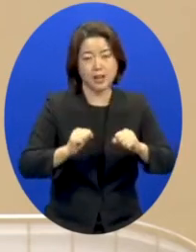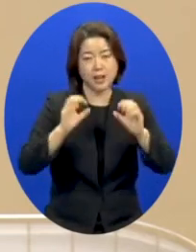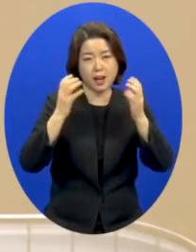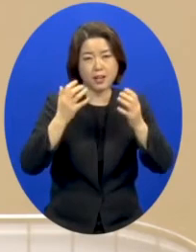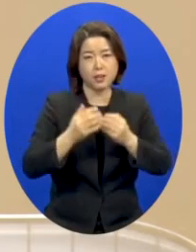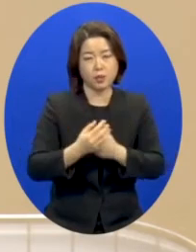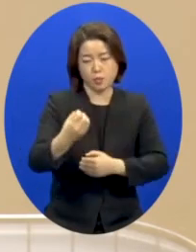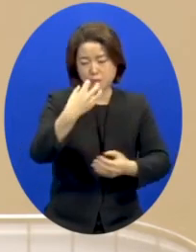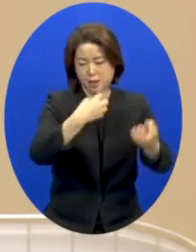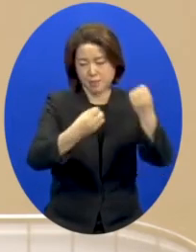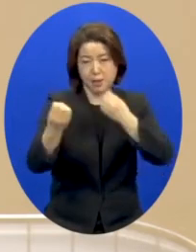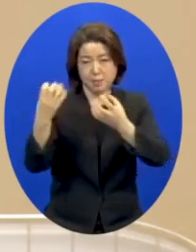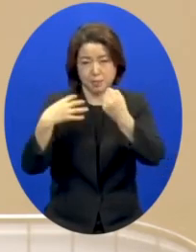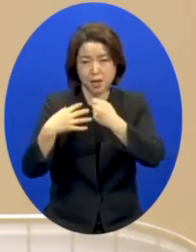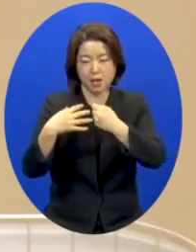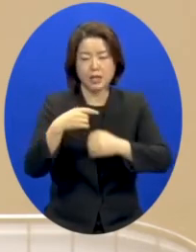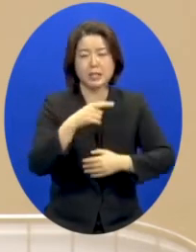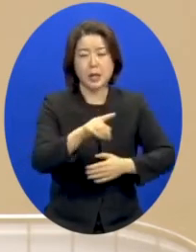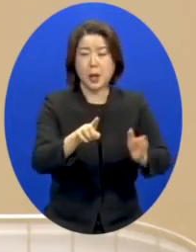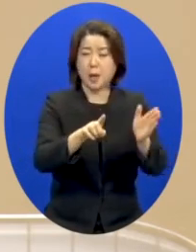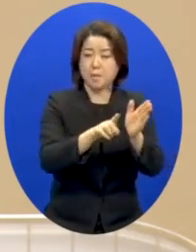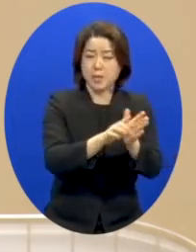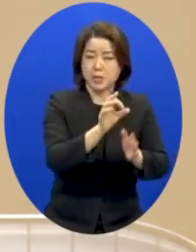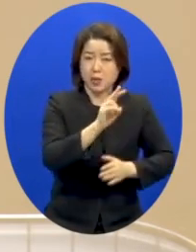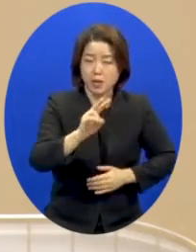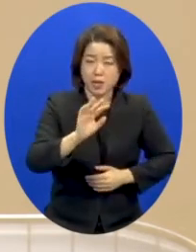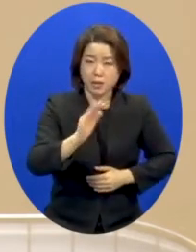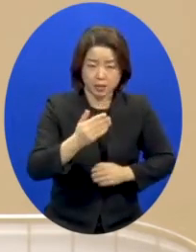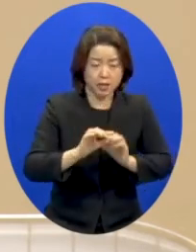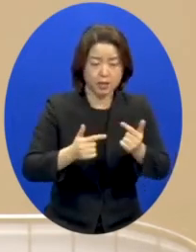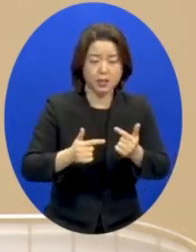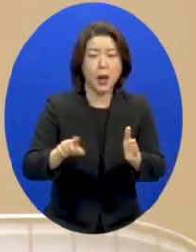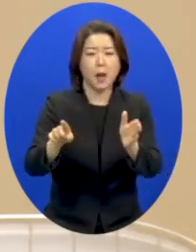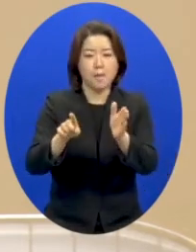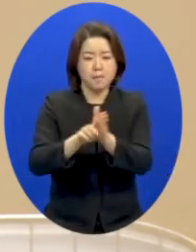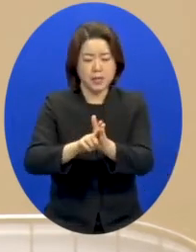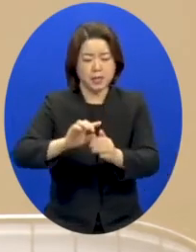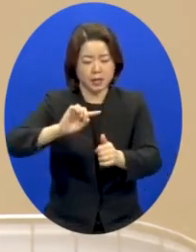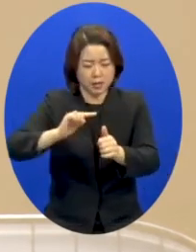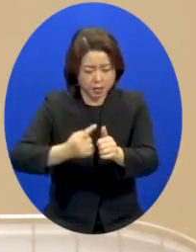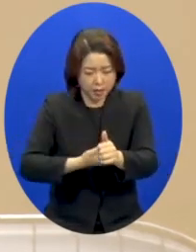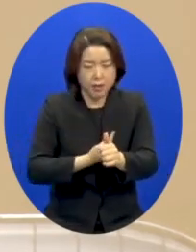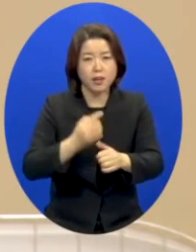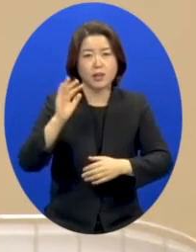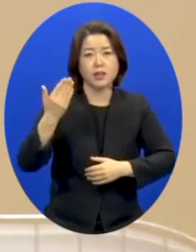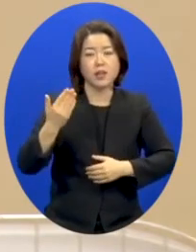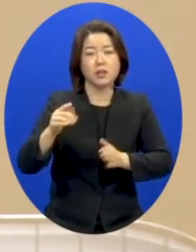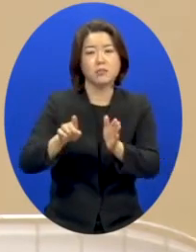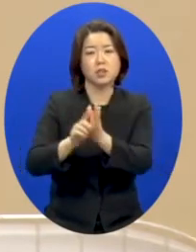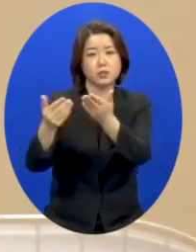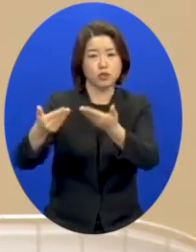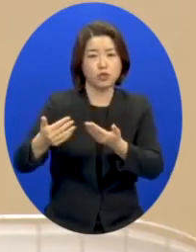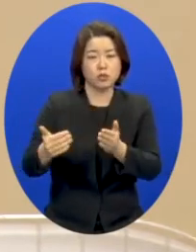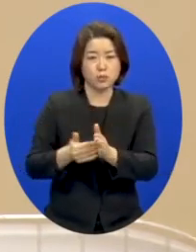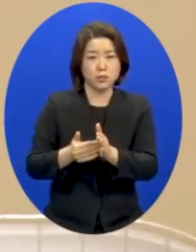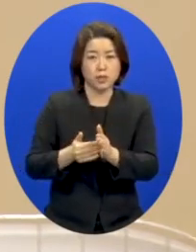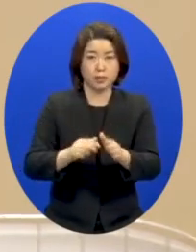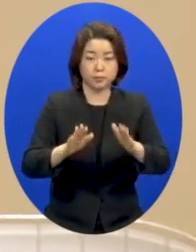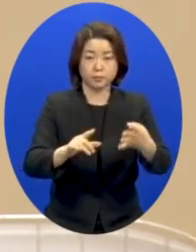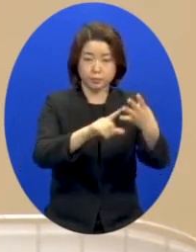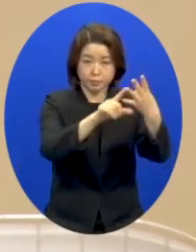믿어야 한다고 생각하는 믿음이 아니라 믿게 되는 믿음을 주셨습니다. 올해 4월